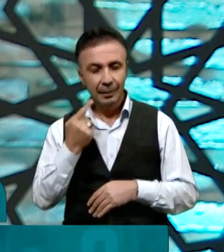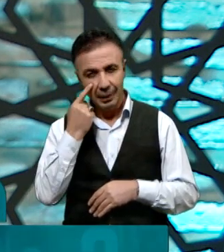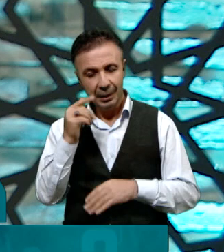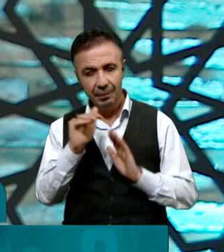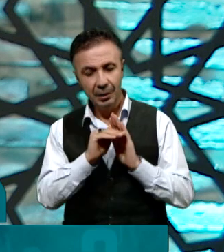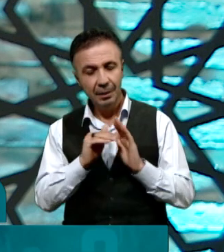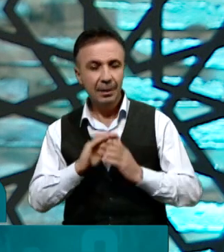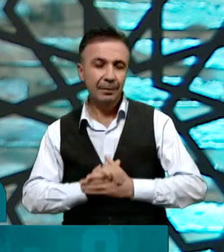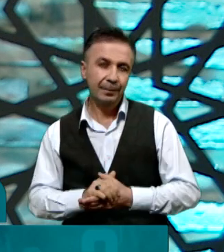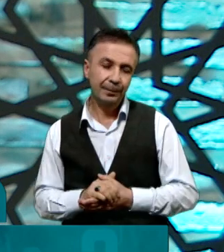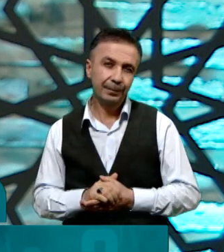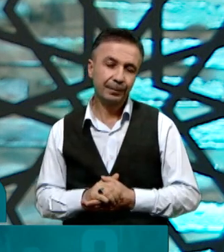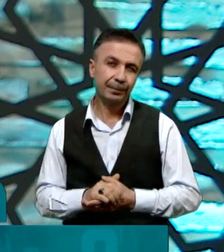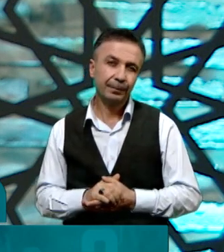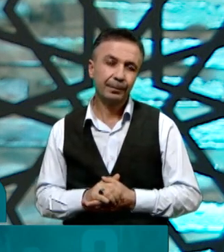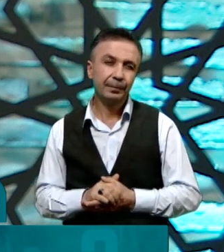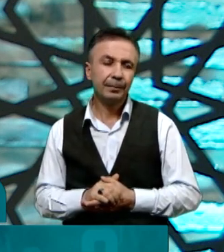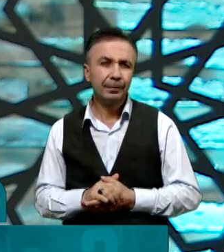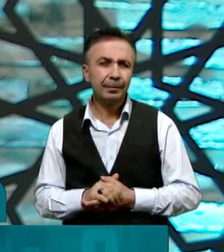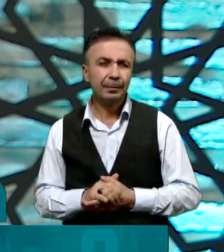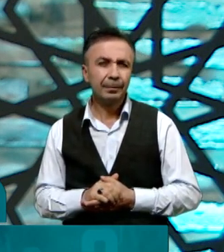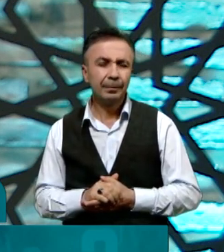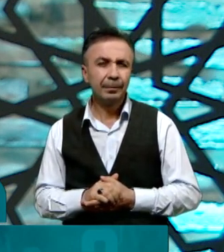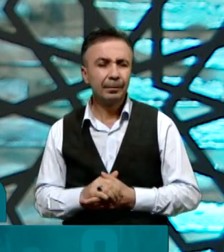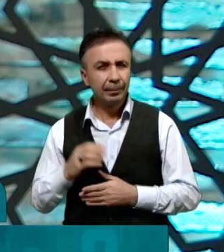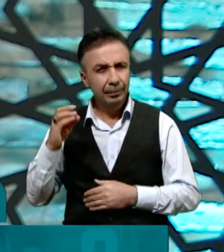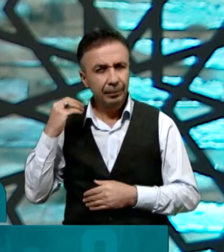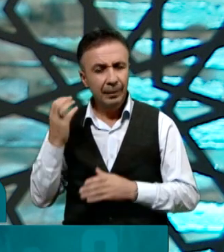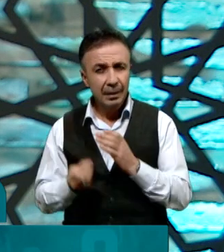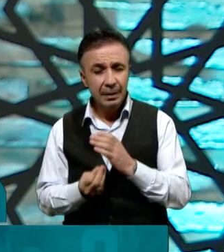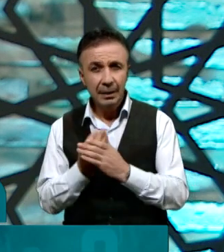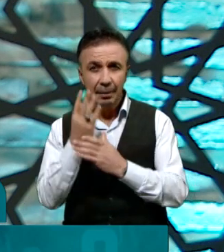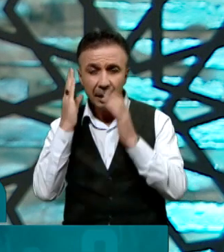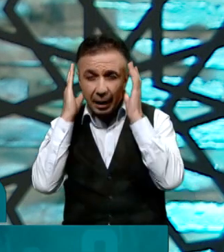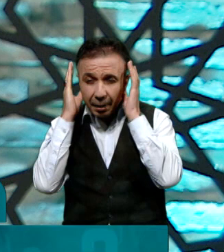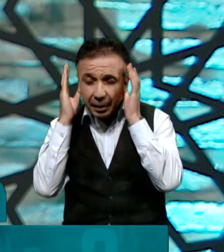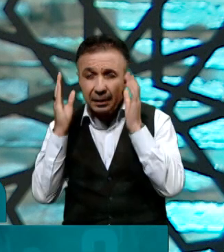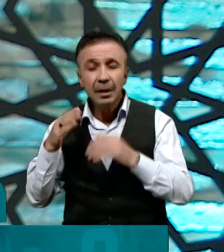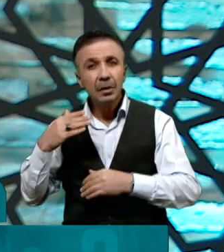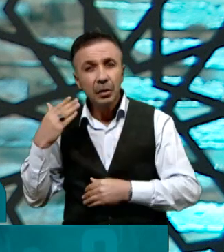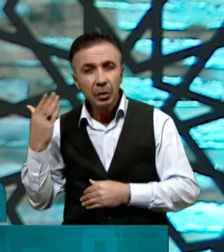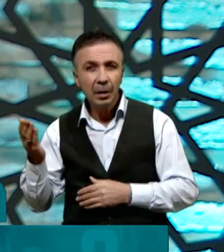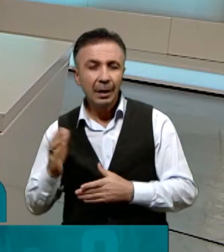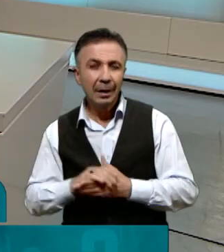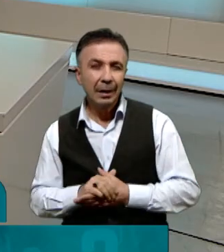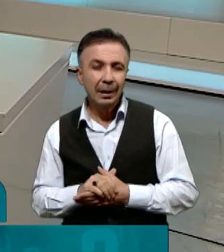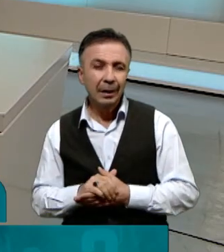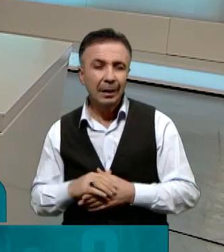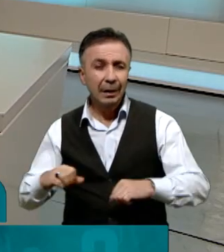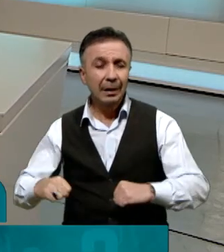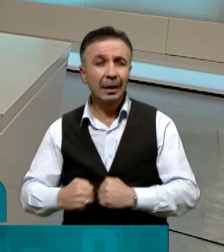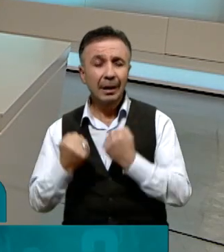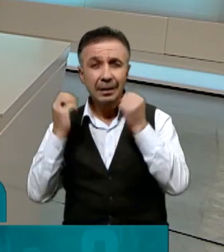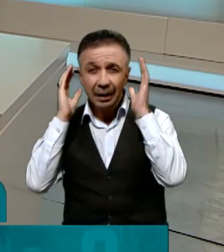olsun. Size de hayırlı akşamlar. Sağ olun. Hocam sabah namazından sonra kaza